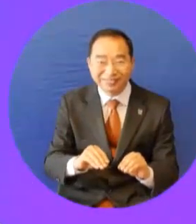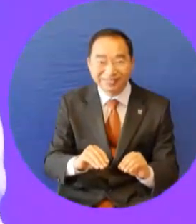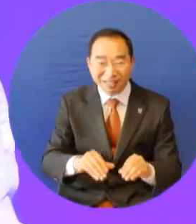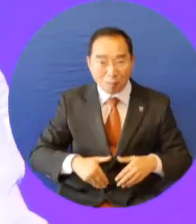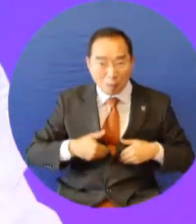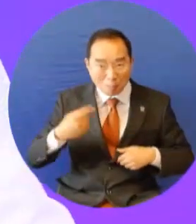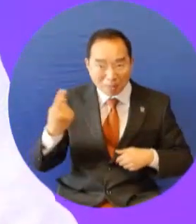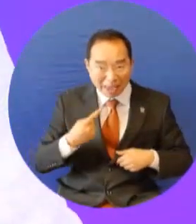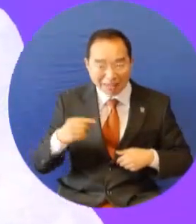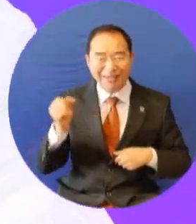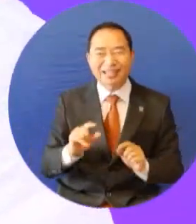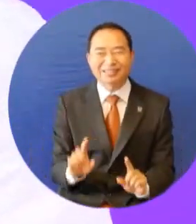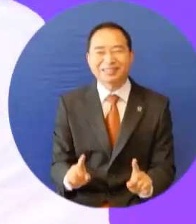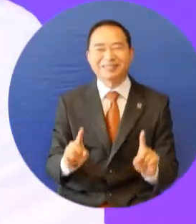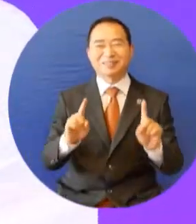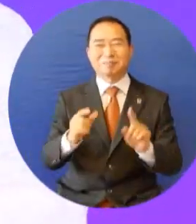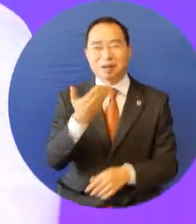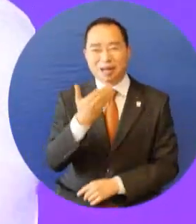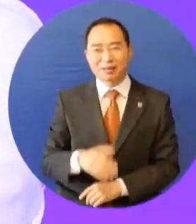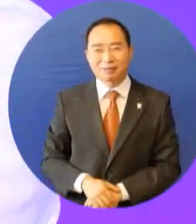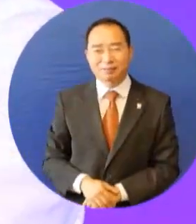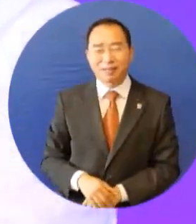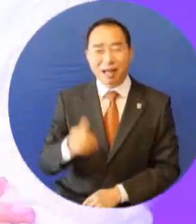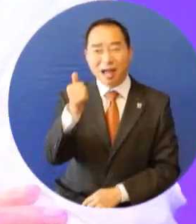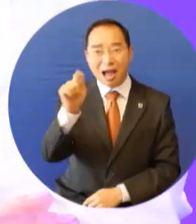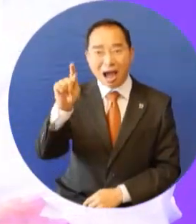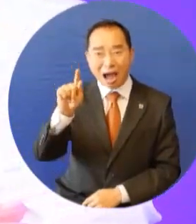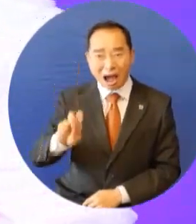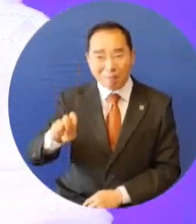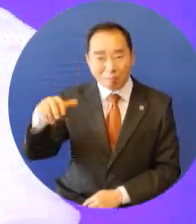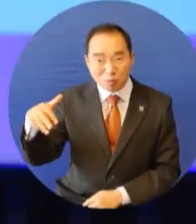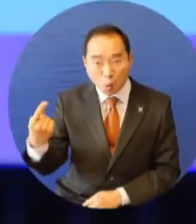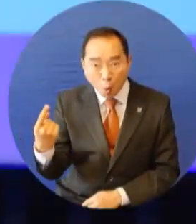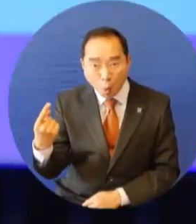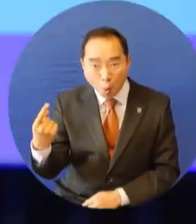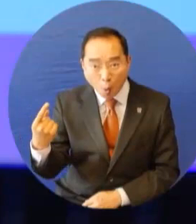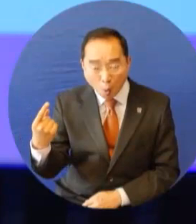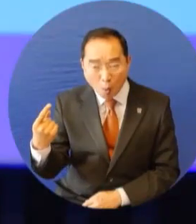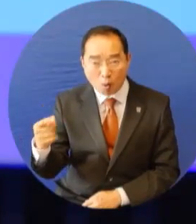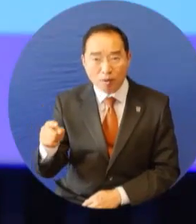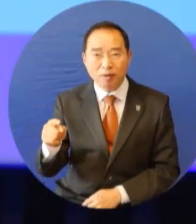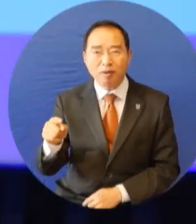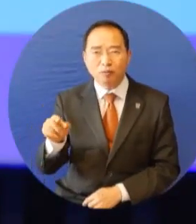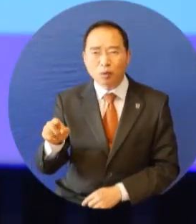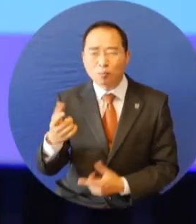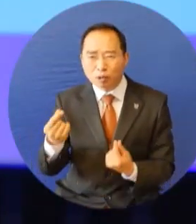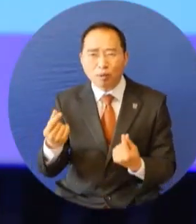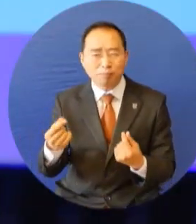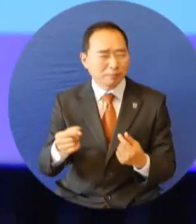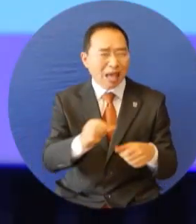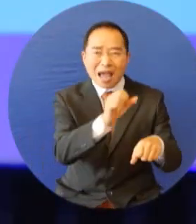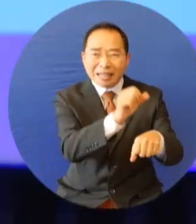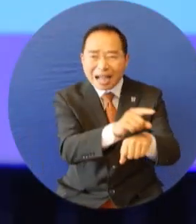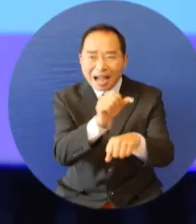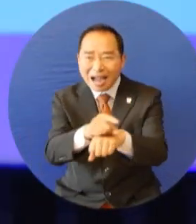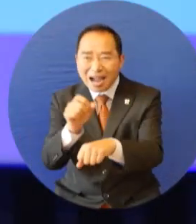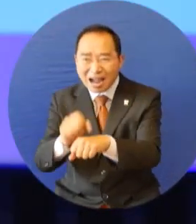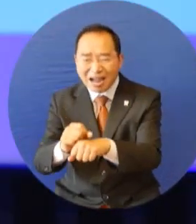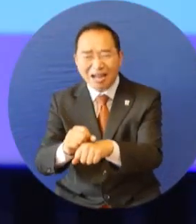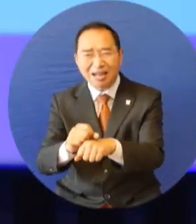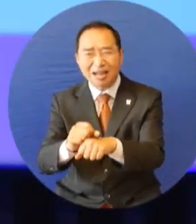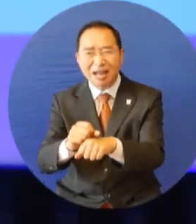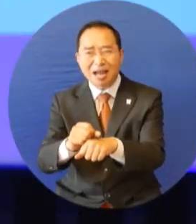갯벌에 묻혔다가 봄이면 다시 올라오거든. 그래서 이게 함초는 모든 재료가 하나하나의 고유의